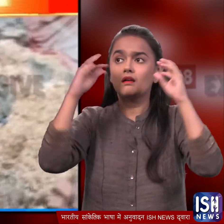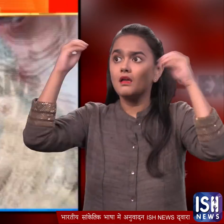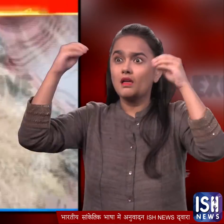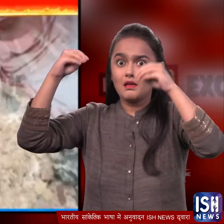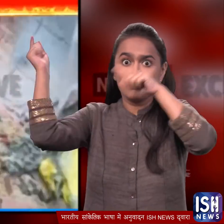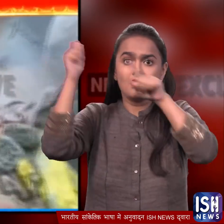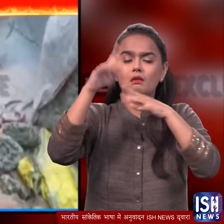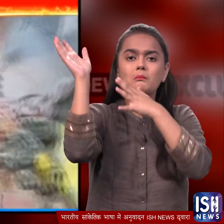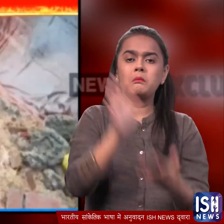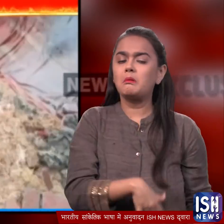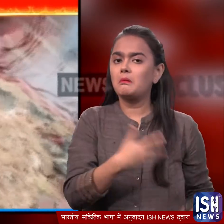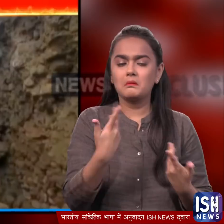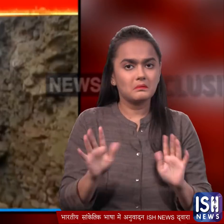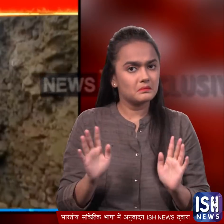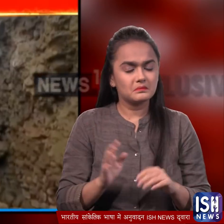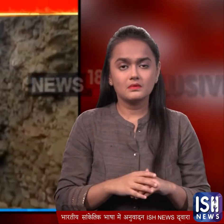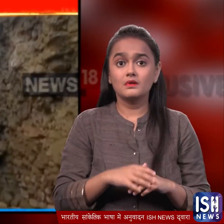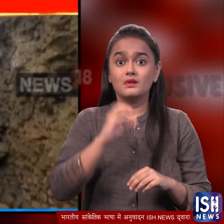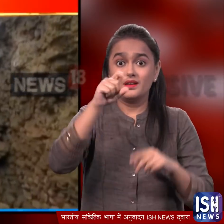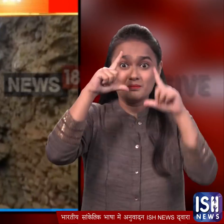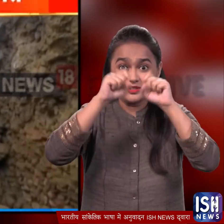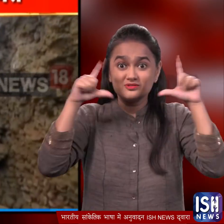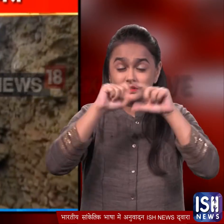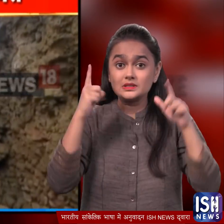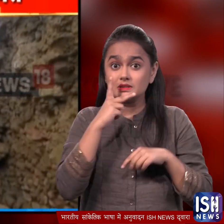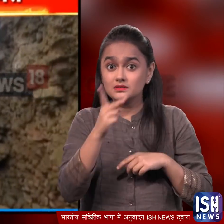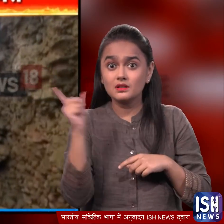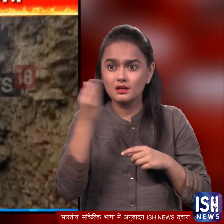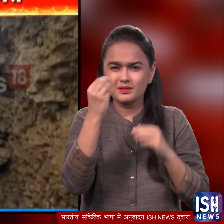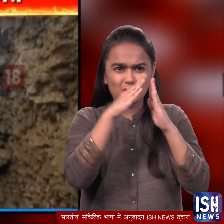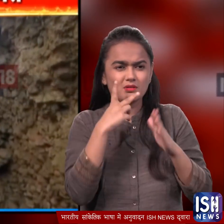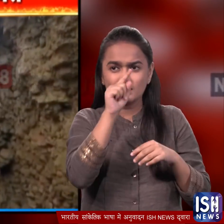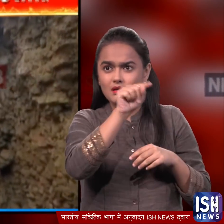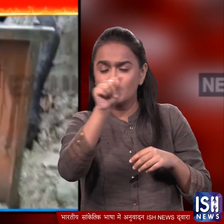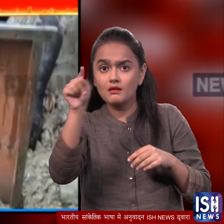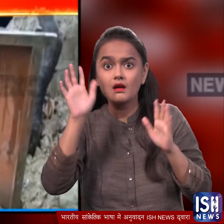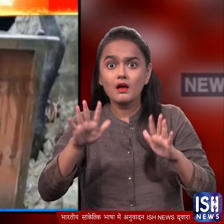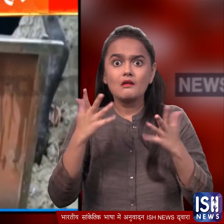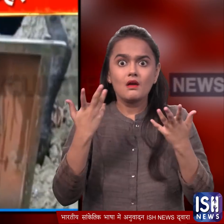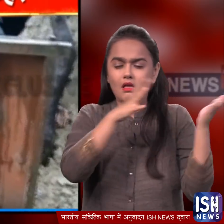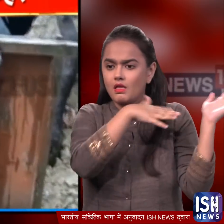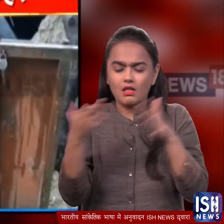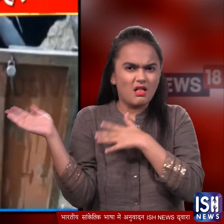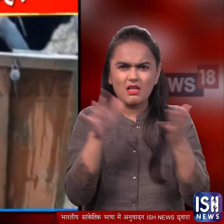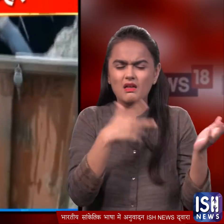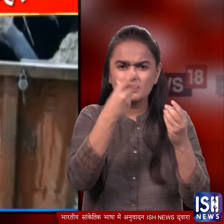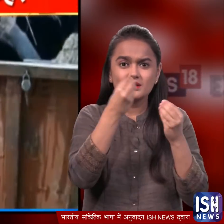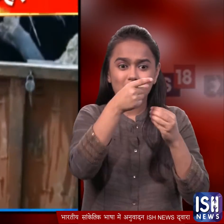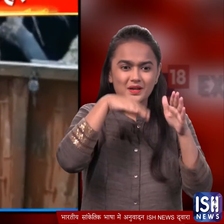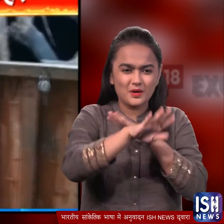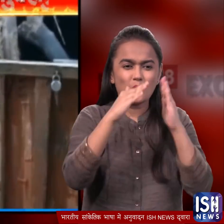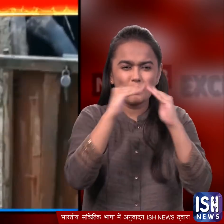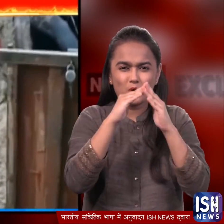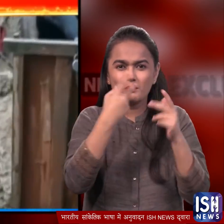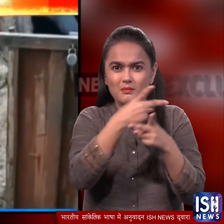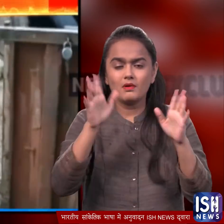आगे टिक नहीं सके। सामने आई तस्वीरों में ऐसे कई मकान दिखाई दिए जिन पर बारिश आफत बनकर बरसी। इन जर्जर मकानों में रहने